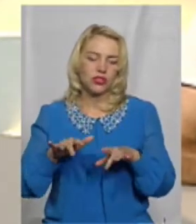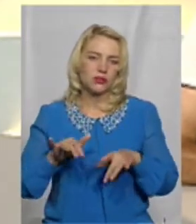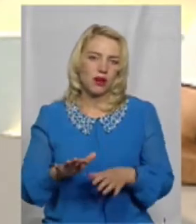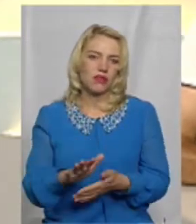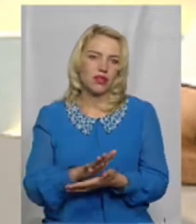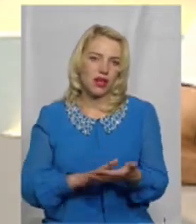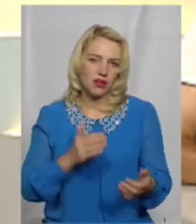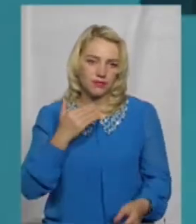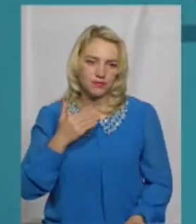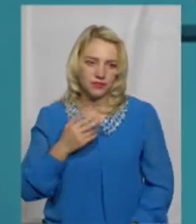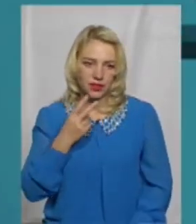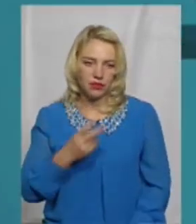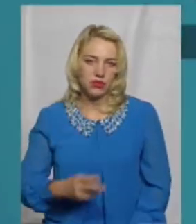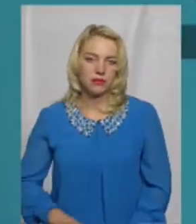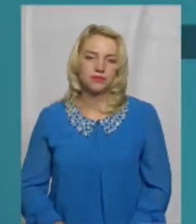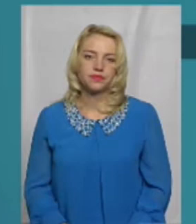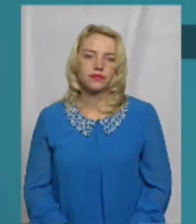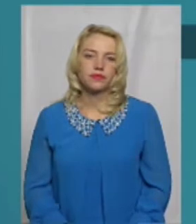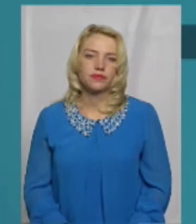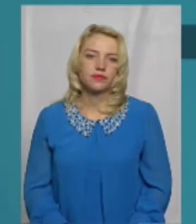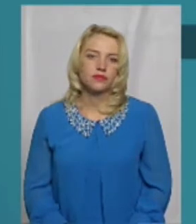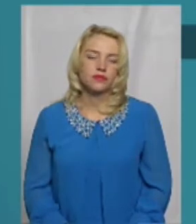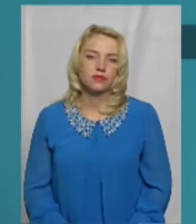далі. Дивимось.